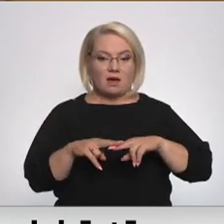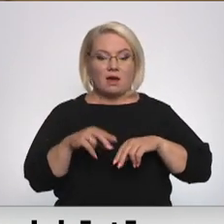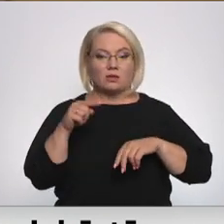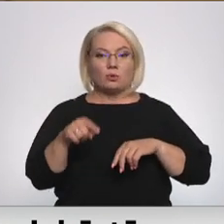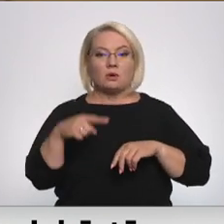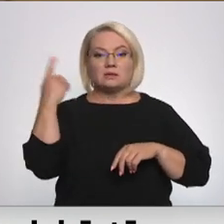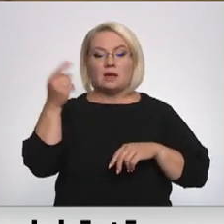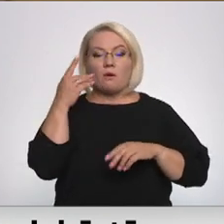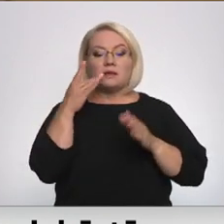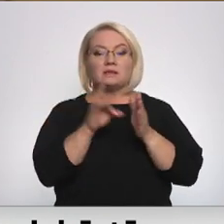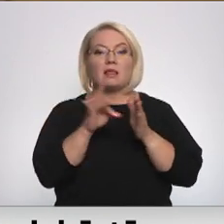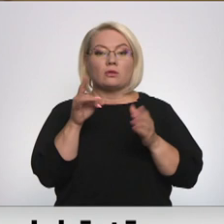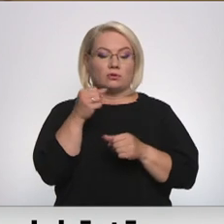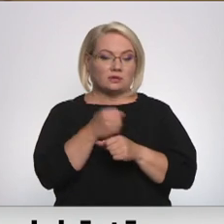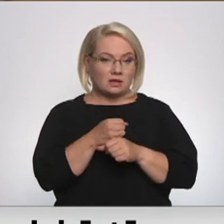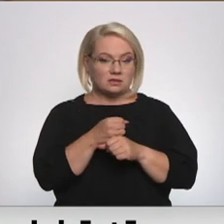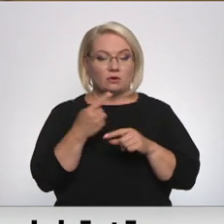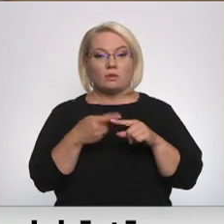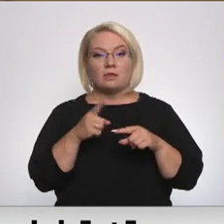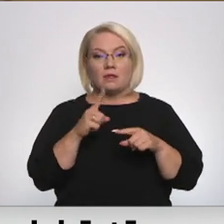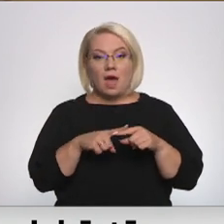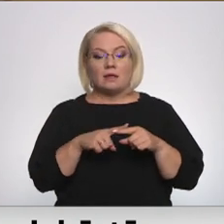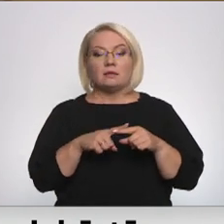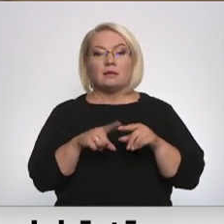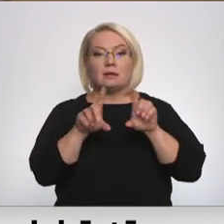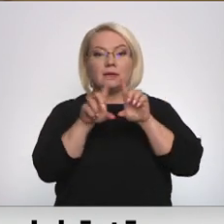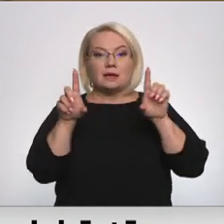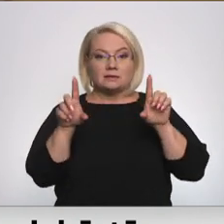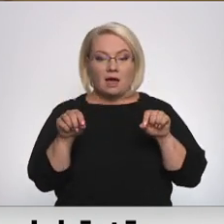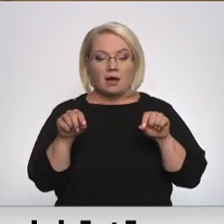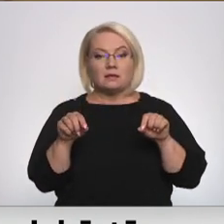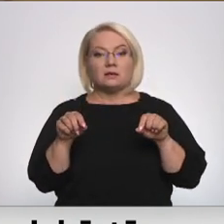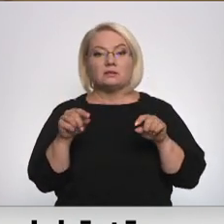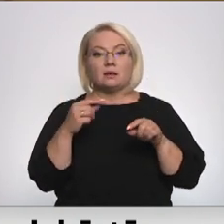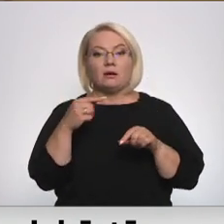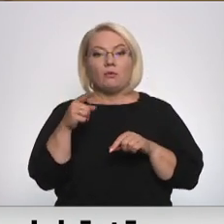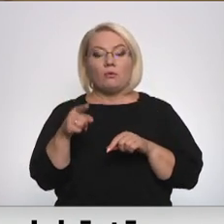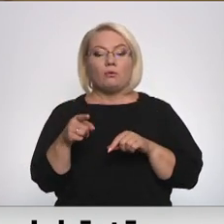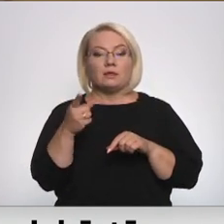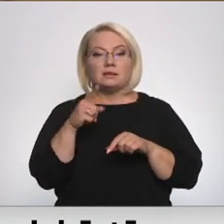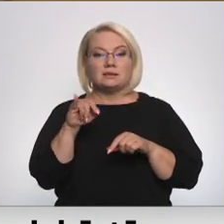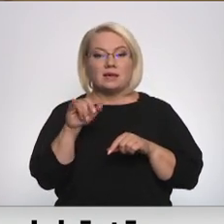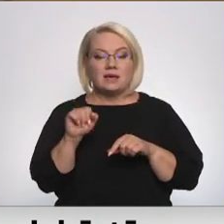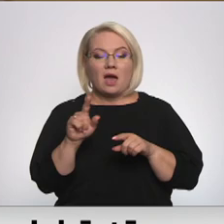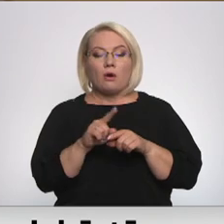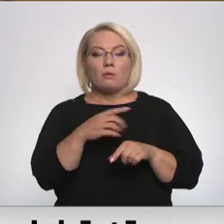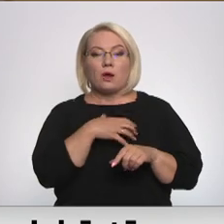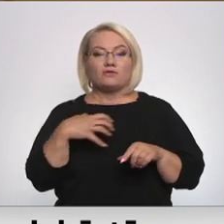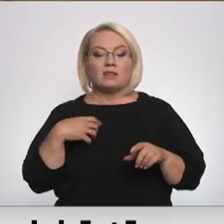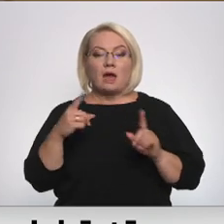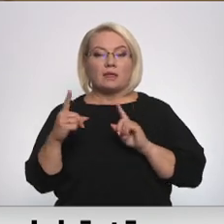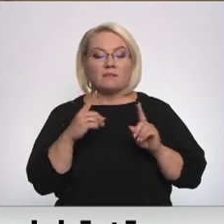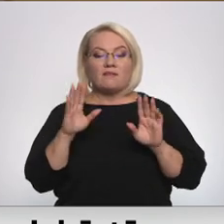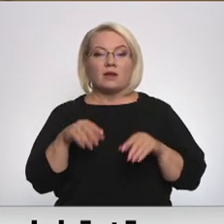saules elektrostaciju un tad iestādes un kapitāla sabiedrības un pašvaldības administrācija varēs